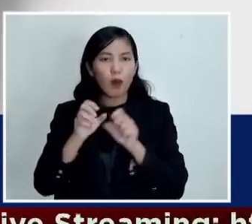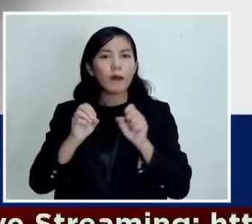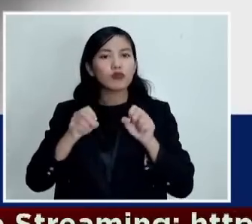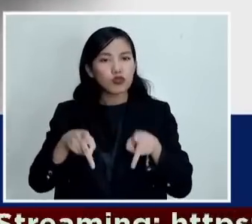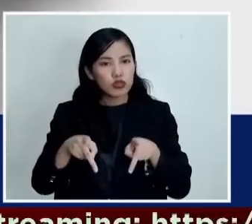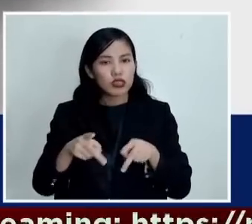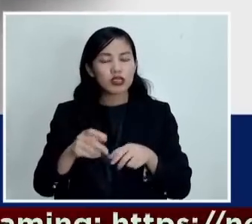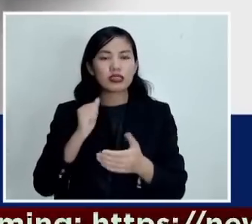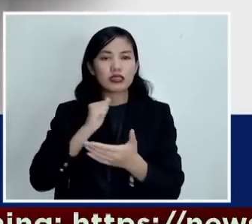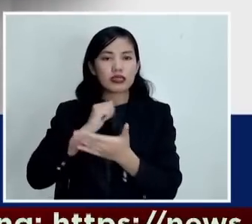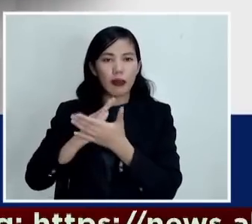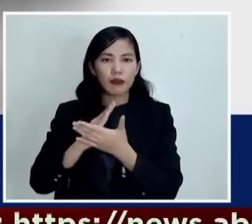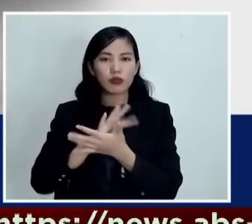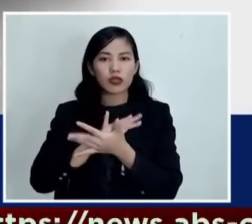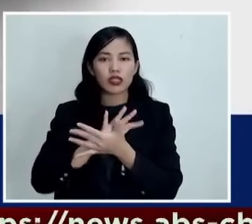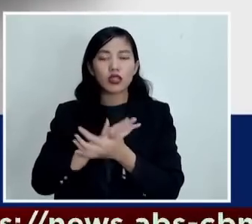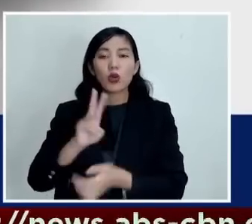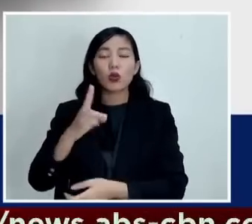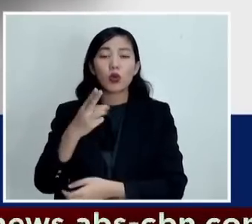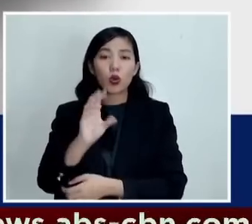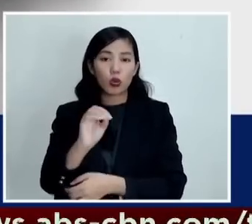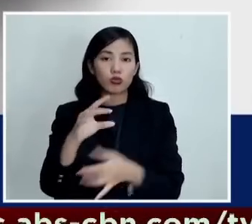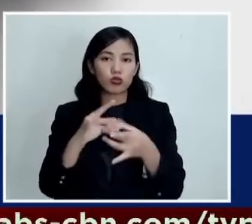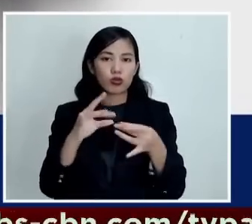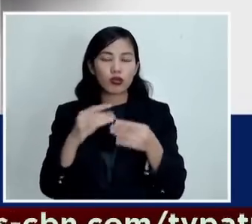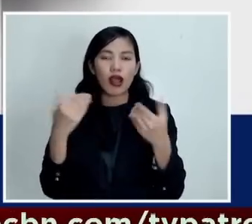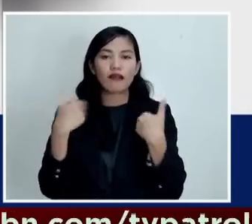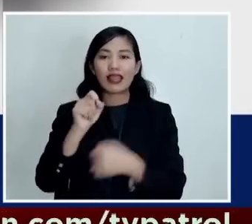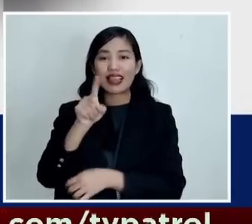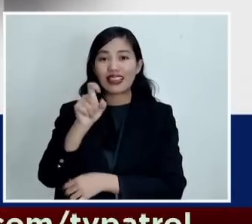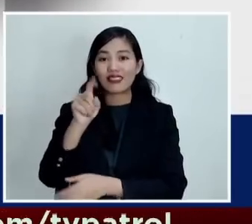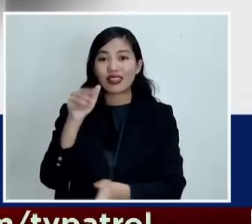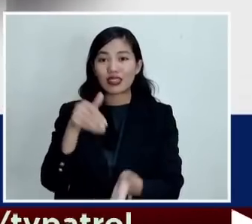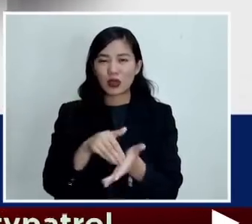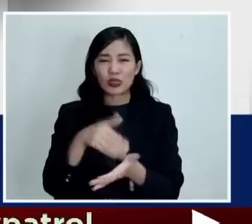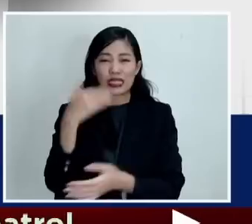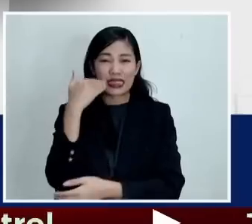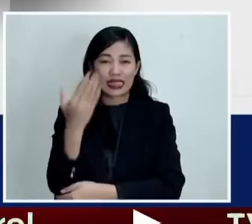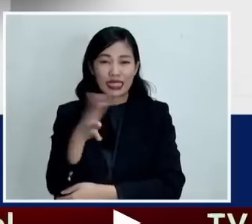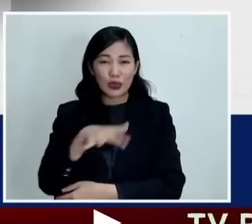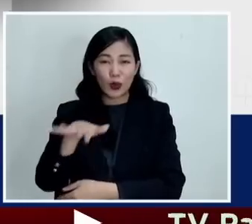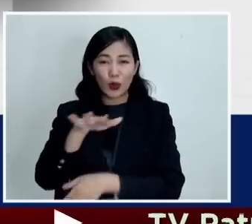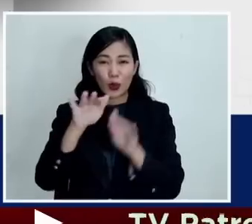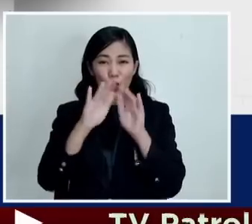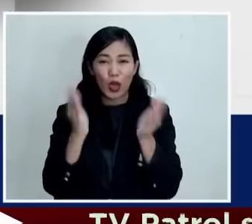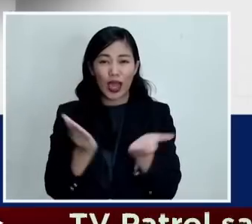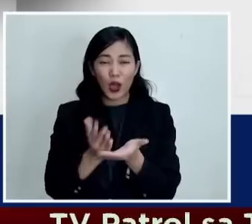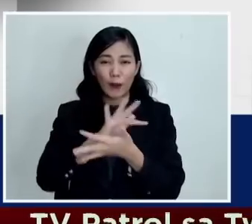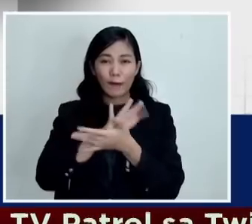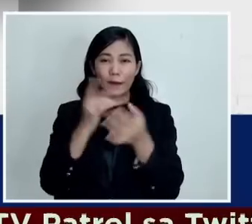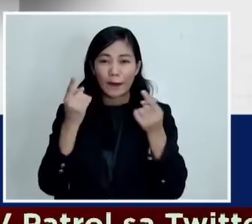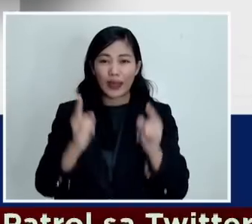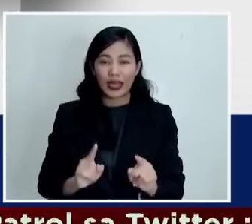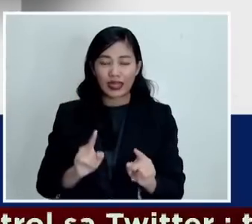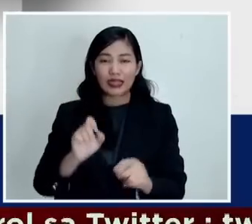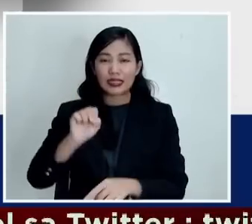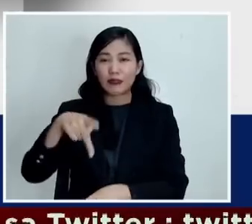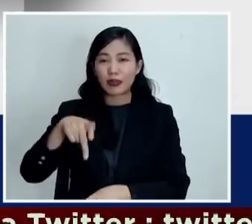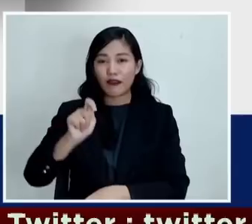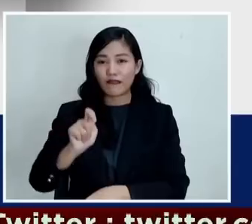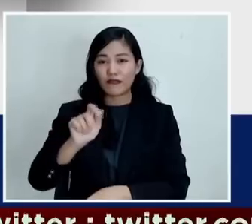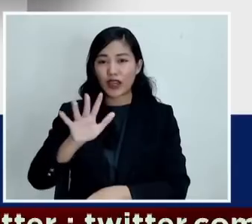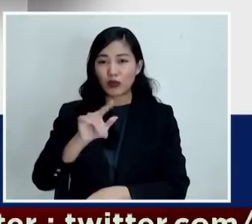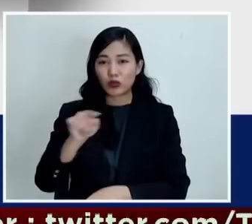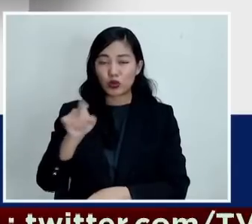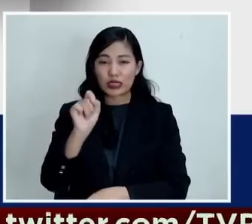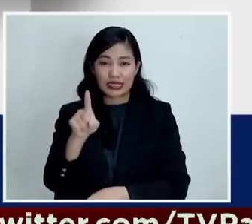Base sa datos ng WHO, naitala ang 11,000 deaths sa buong mundo bunsod ng COVID nitong September 5 hanggang 11. Ito